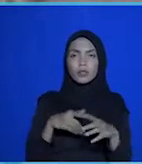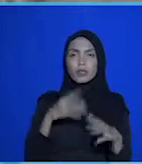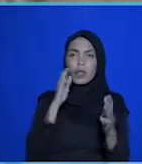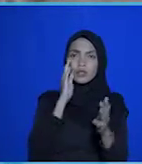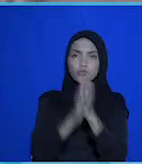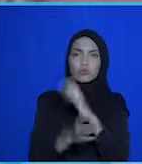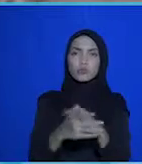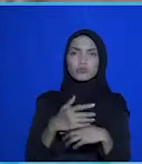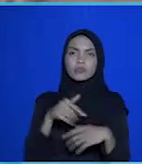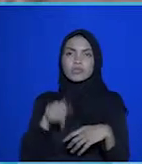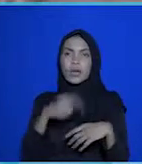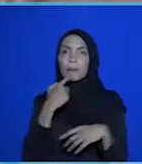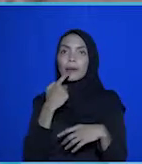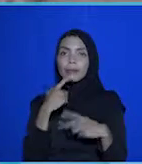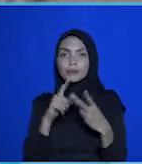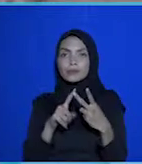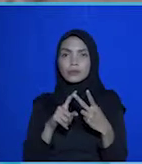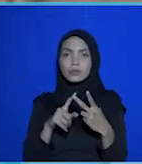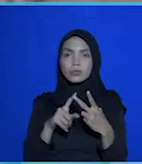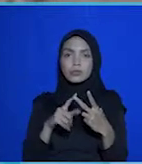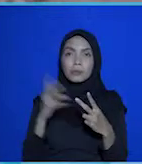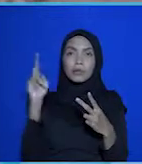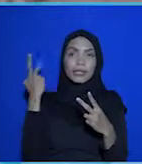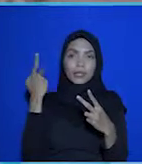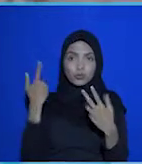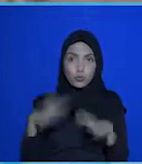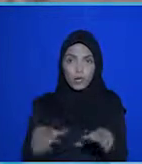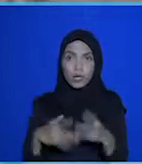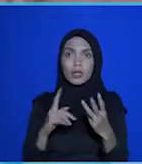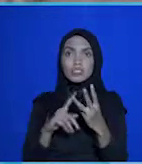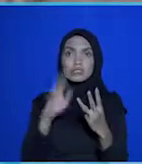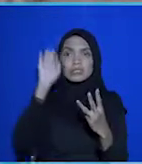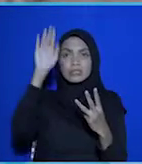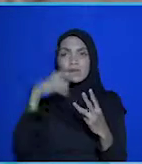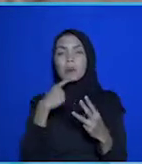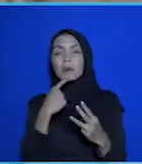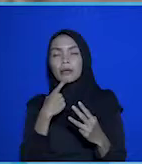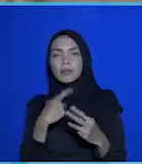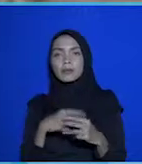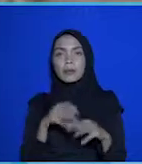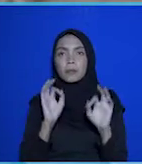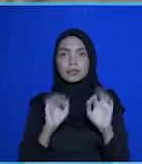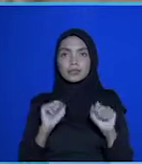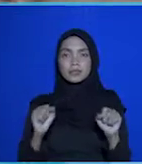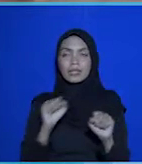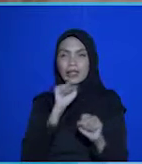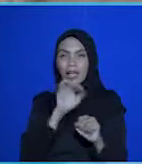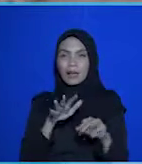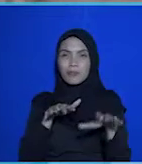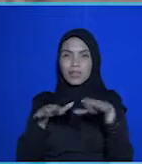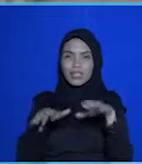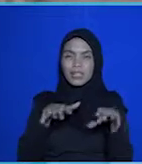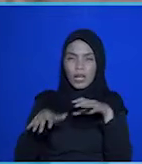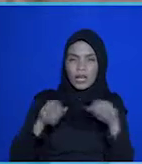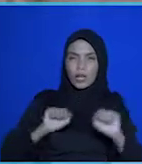sudah atau sedang dan akan kami lakukan. Bapak Ibu sekalian, pada saat tanggap darurat, kami Kementerian PUPR nomor